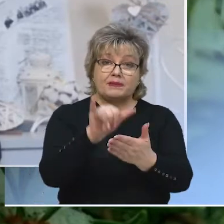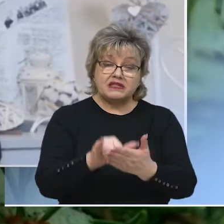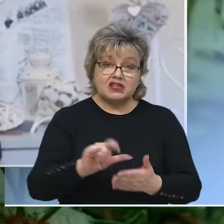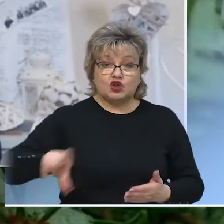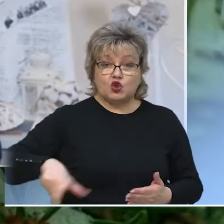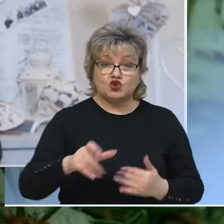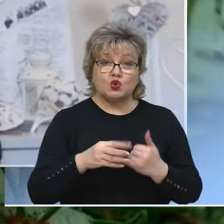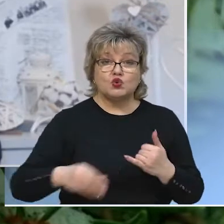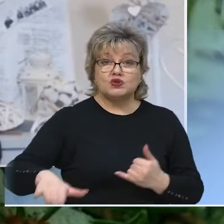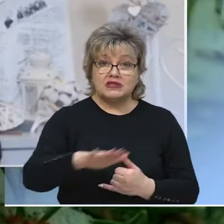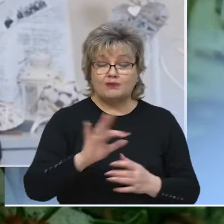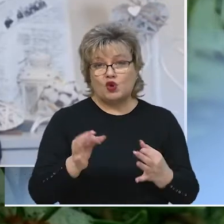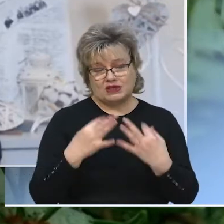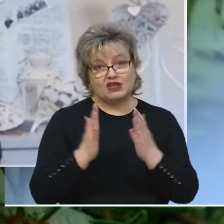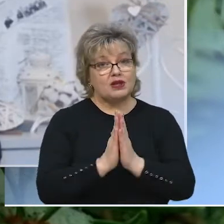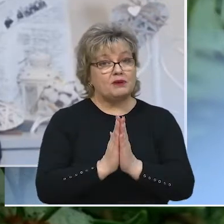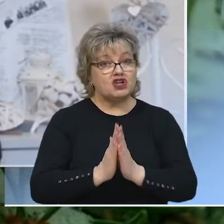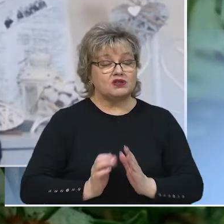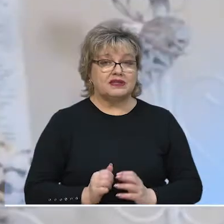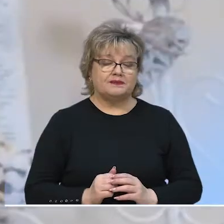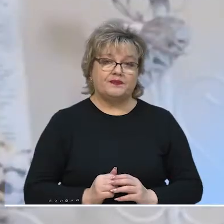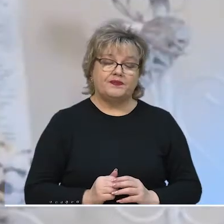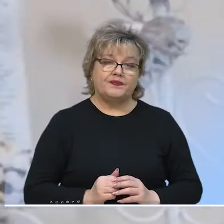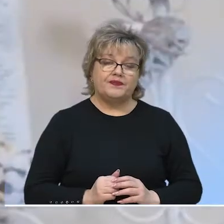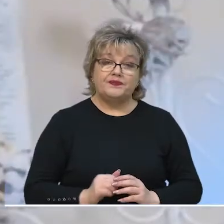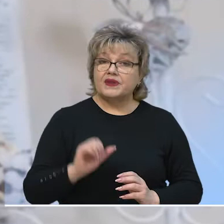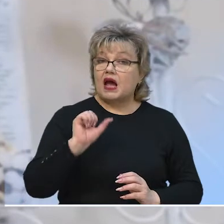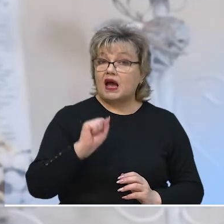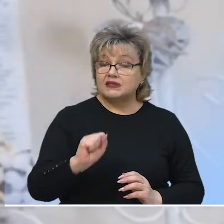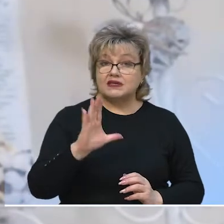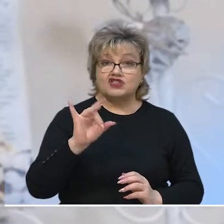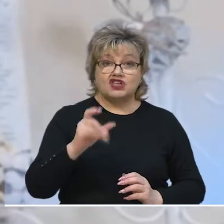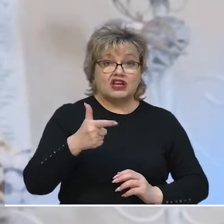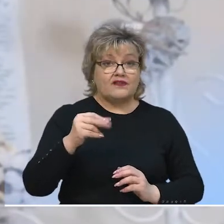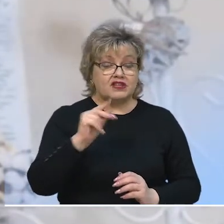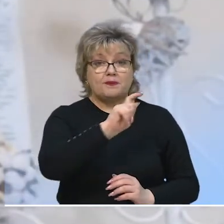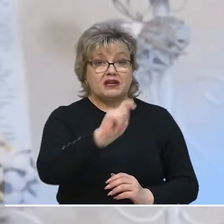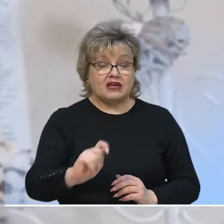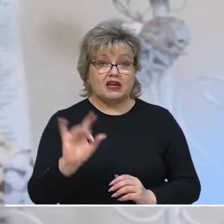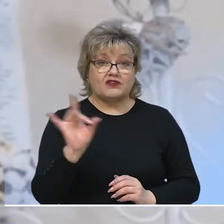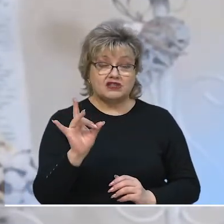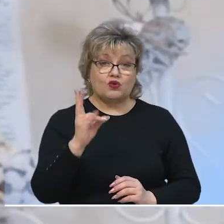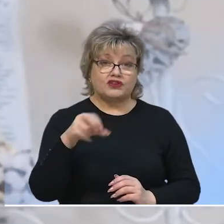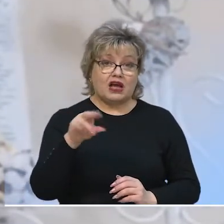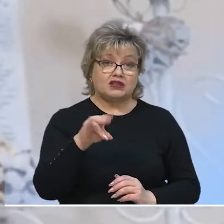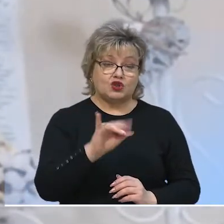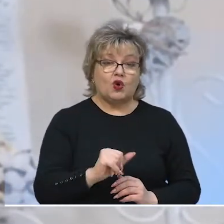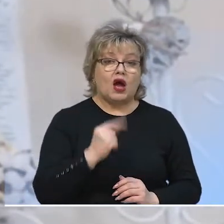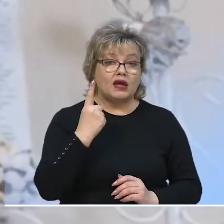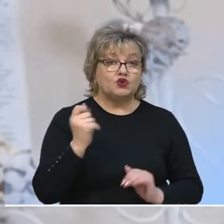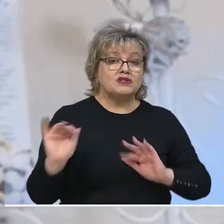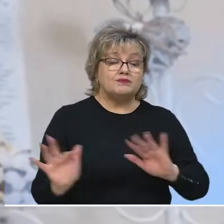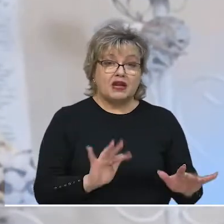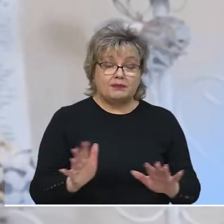посетили Донскую землю? Расскажите, пожалуйста. Александр и Серж Гревенец приехали в Ростов-на-Дону на одно